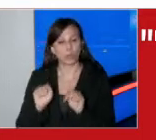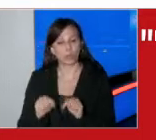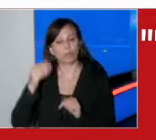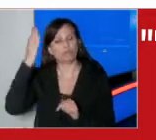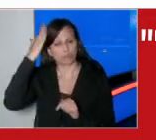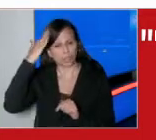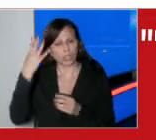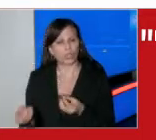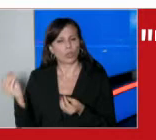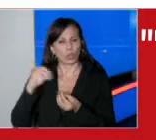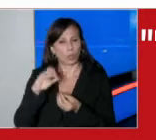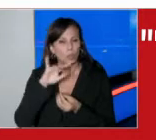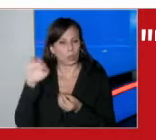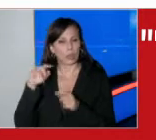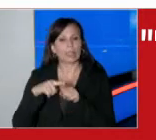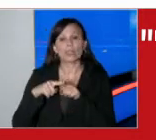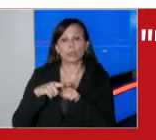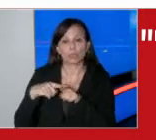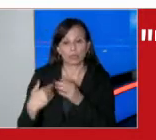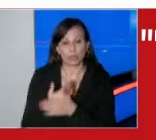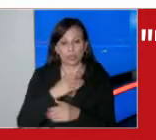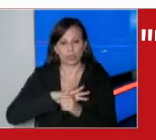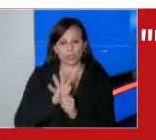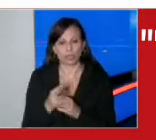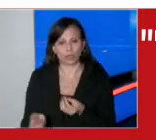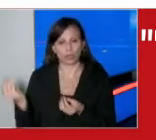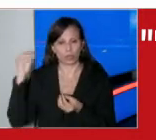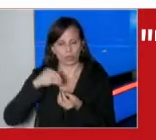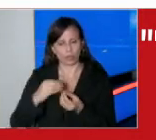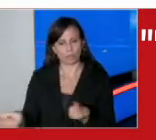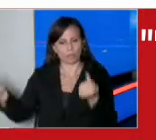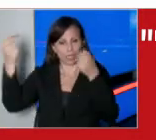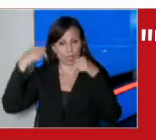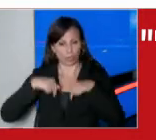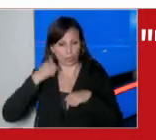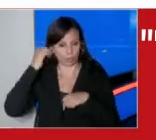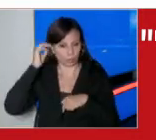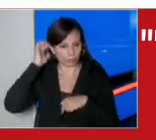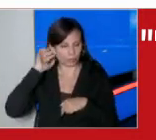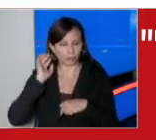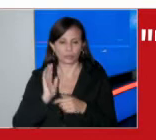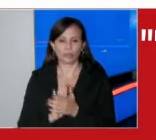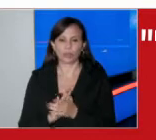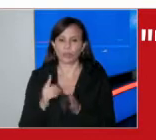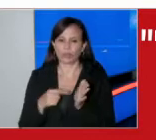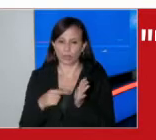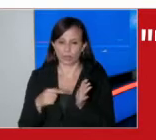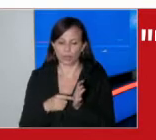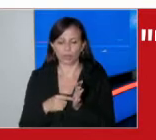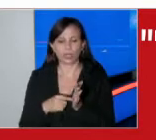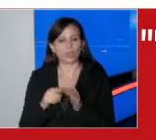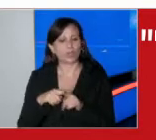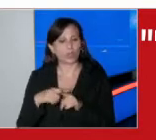עוד אותיות נוספות, עוד זנים ווריאנטים נוספים שיגיעו אלינו בעקבות אותה זן ראשון של